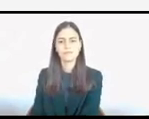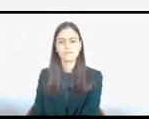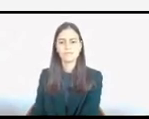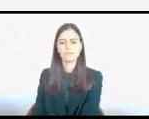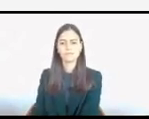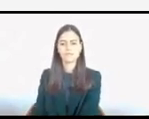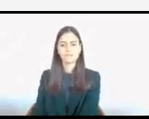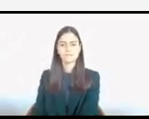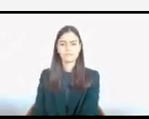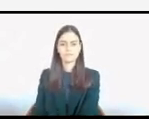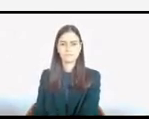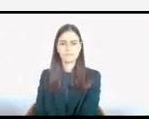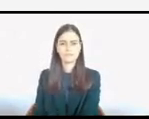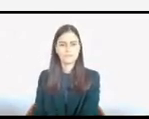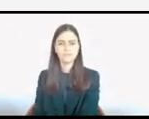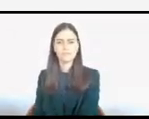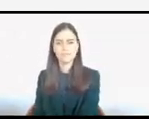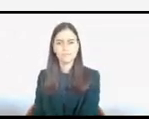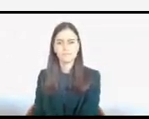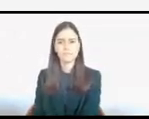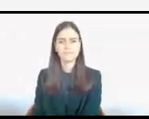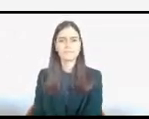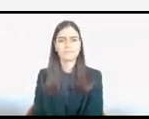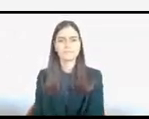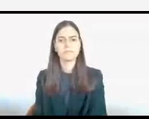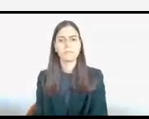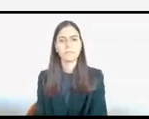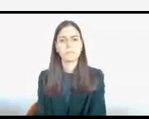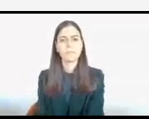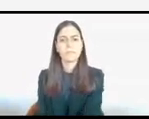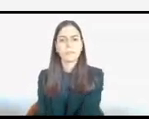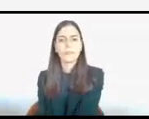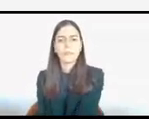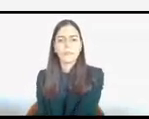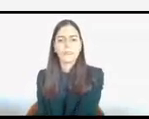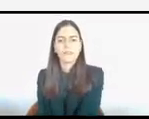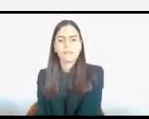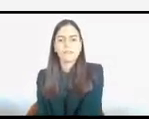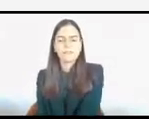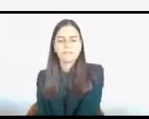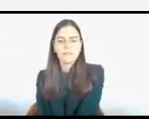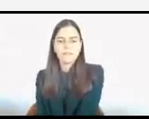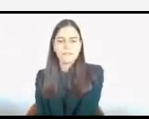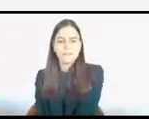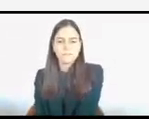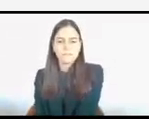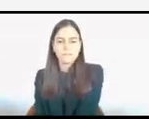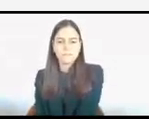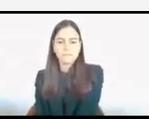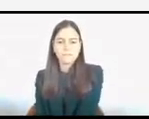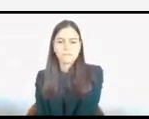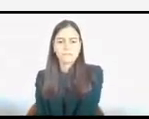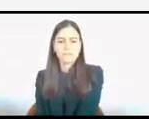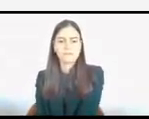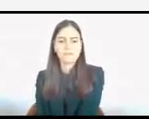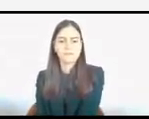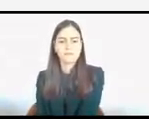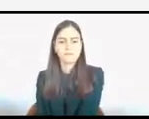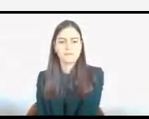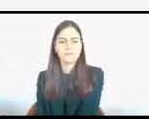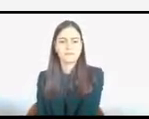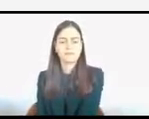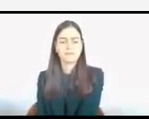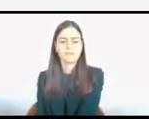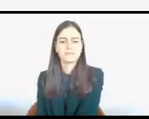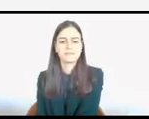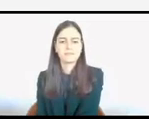des bases comparables. Hein, votre simulation, Olivier Rosenfeld? Alors là, on va pour le coup investir très exactement les mêmes sommes parce que